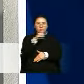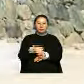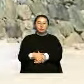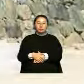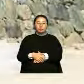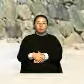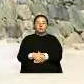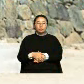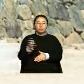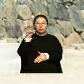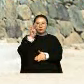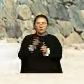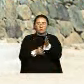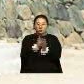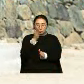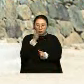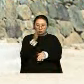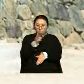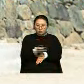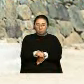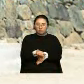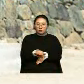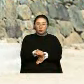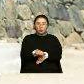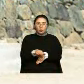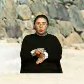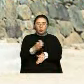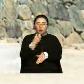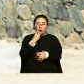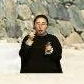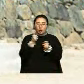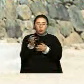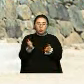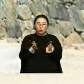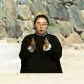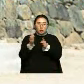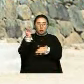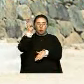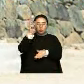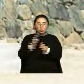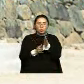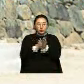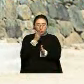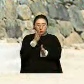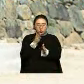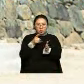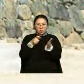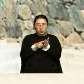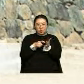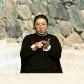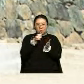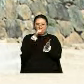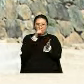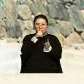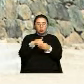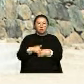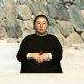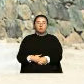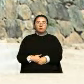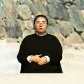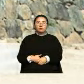그래서 광주시인데 경기 광주시 이렇게 아, 경기 붙여져 있어요. 광주시. 그거 있어요.